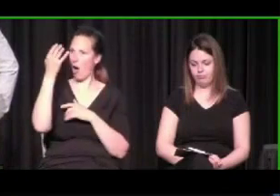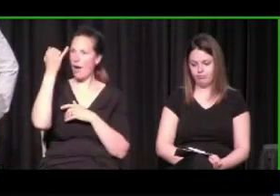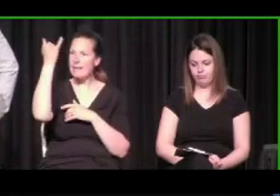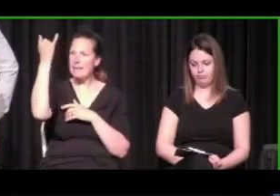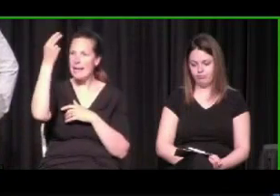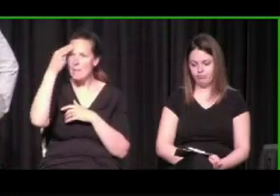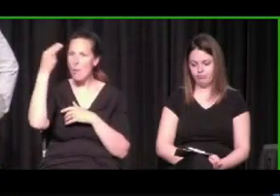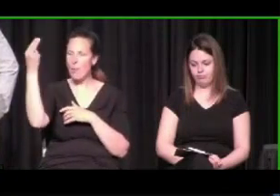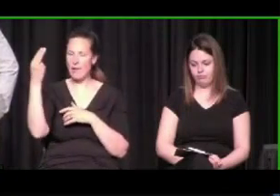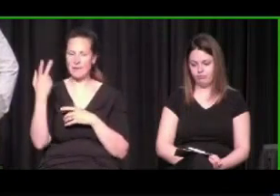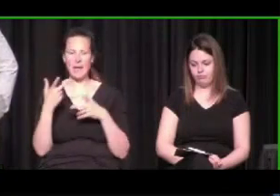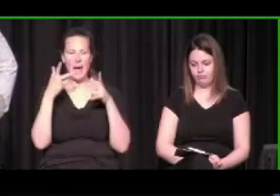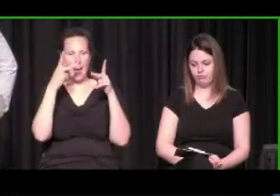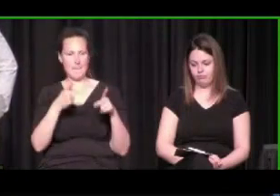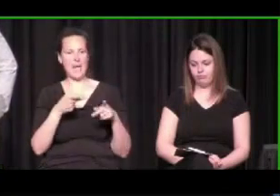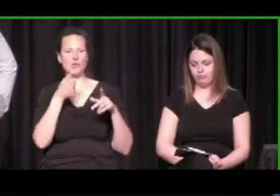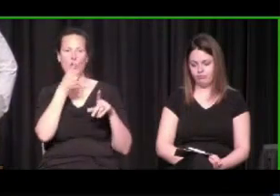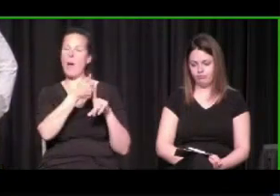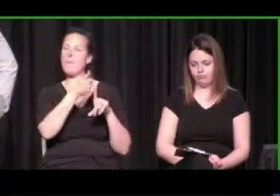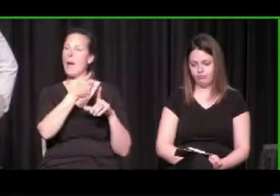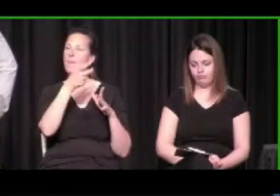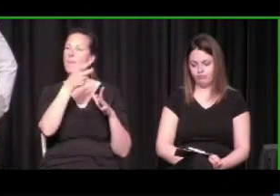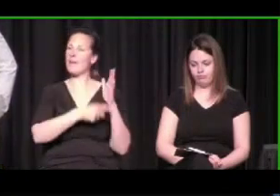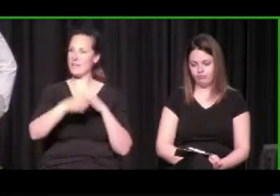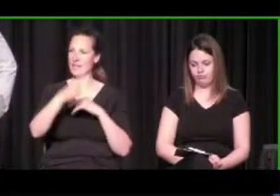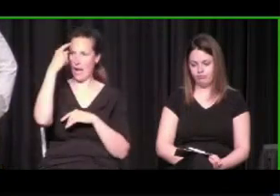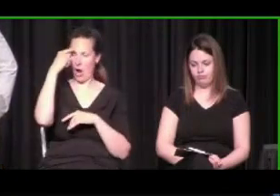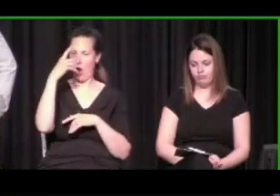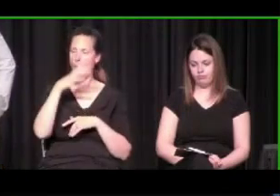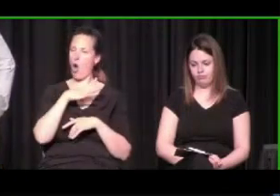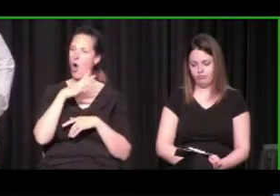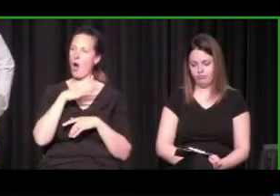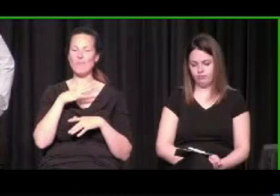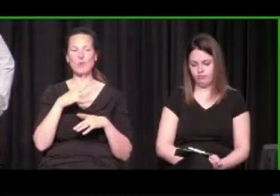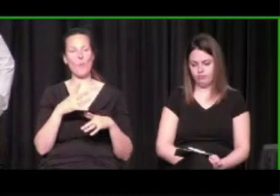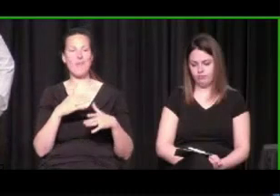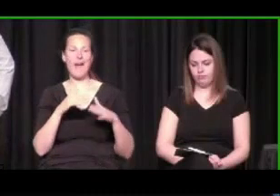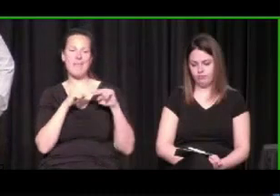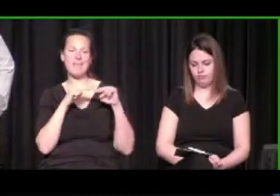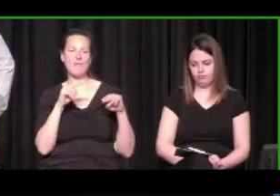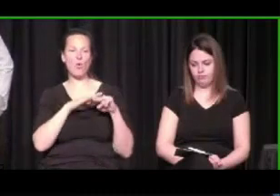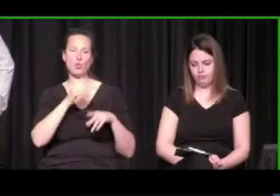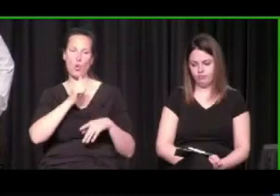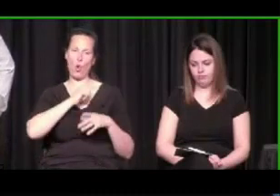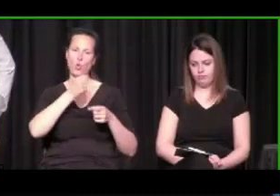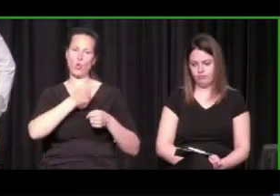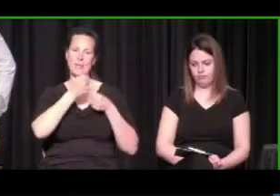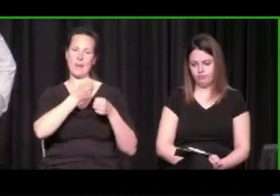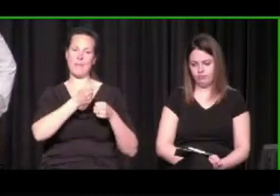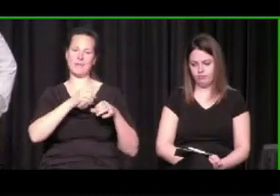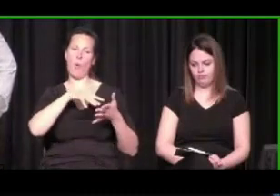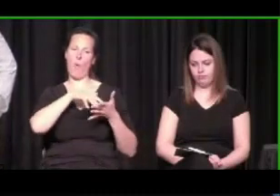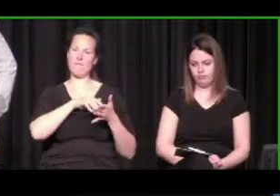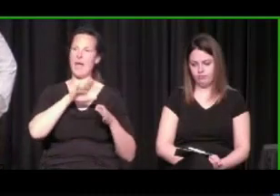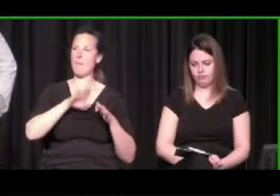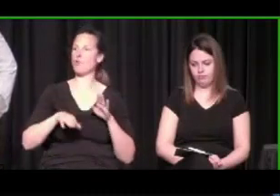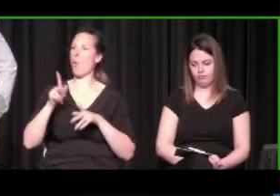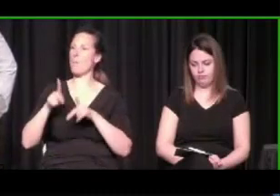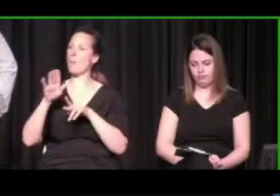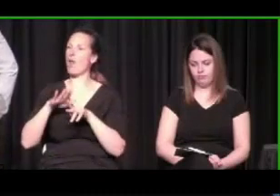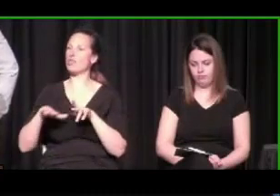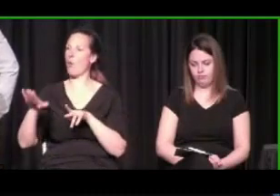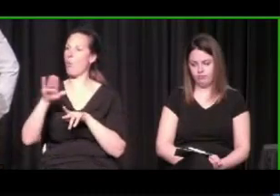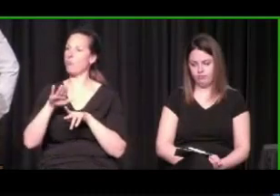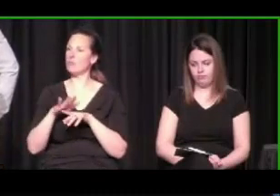ont une déficience intellectuelle ont un plus faible niveau d'autodétermination que la population générale. Qu'est-ce que ça veut dire concrètement? C'est que